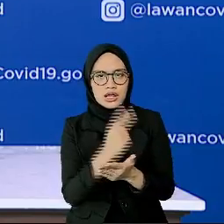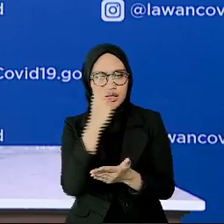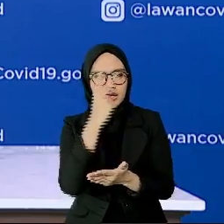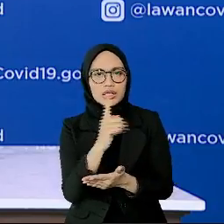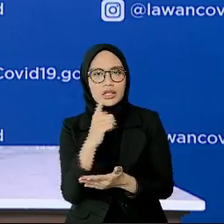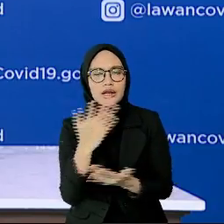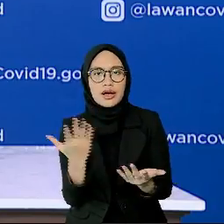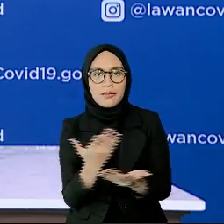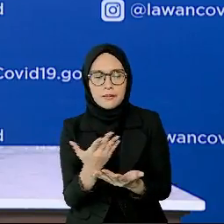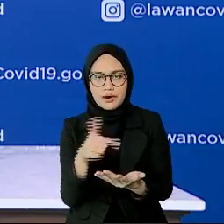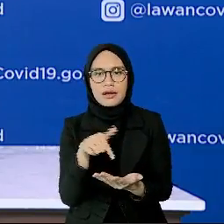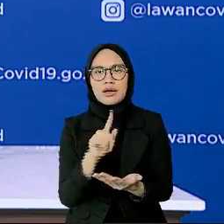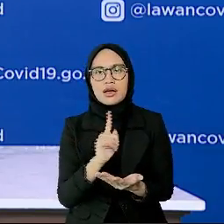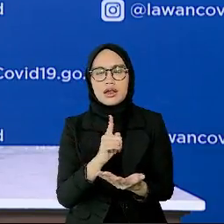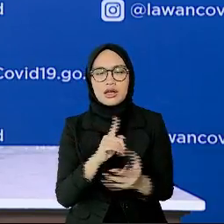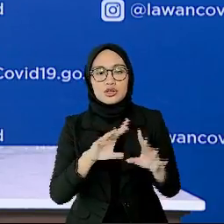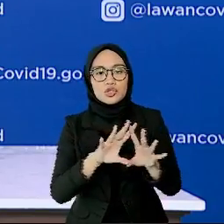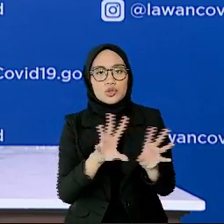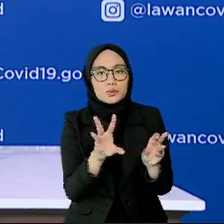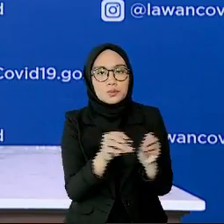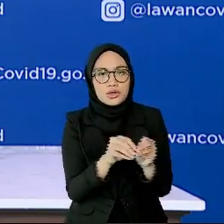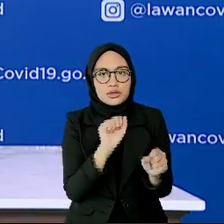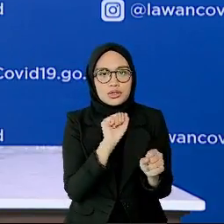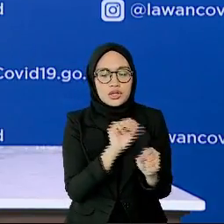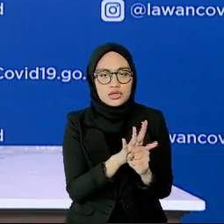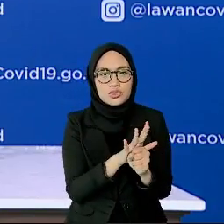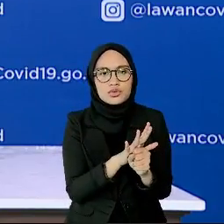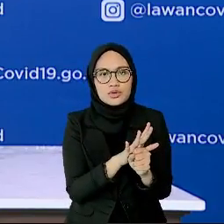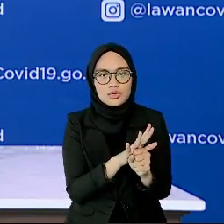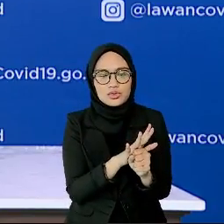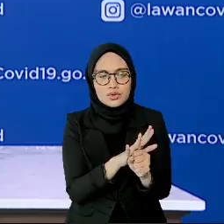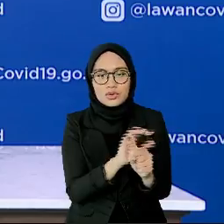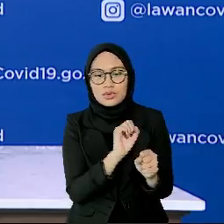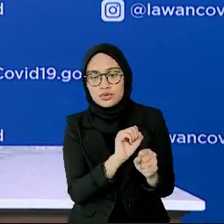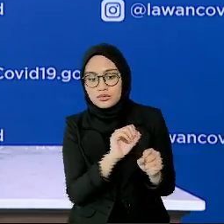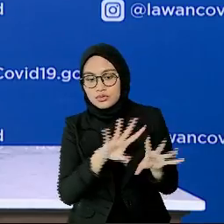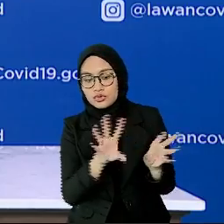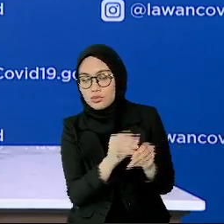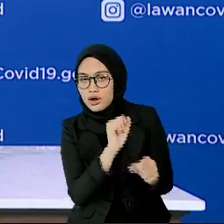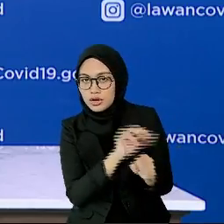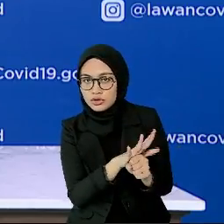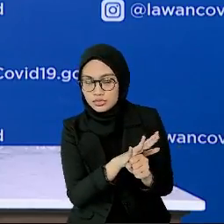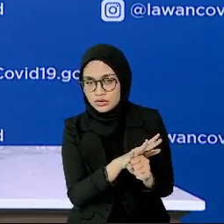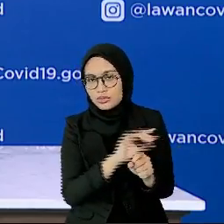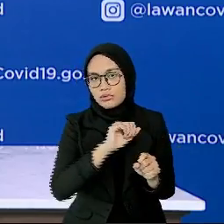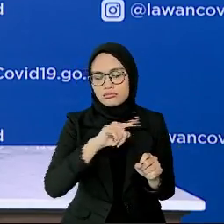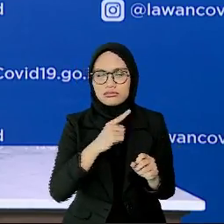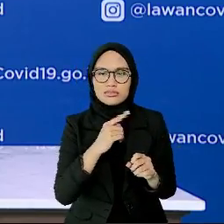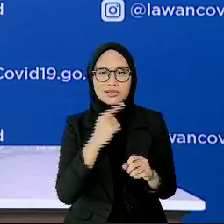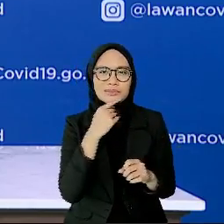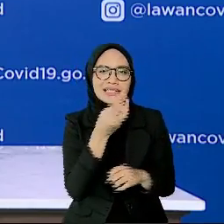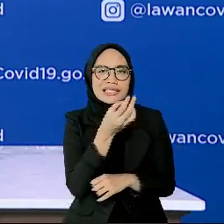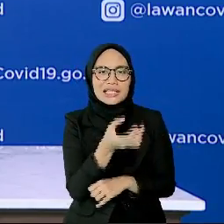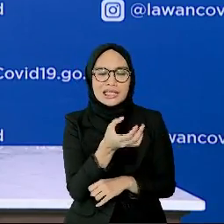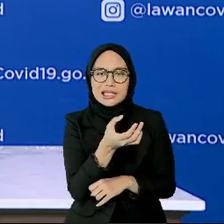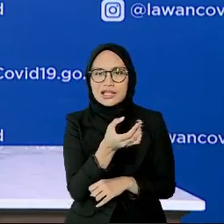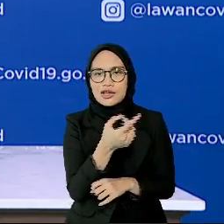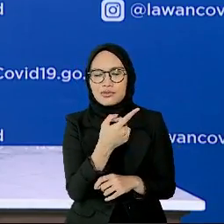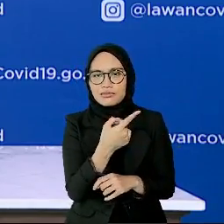kasus konfirmasi di bawah atau sama dengan 50 kasus per 100.000 penduduk, dengan positivity